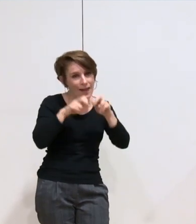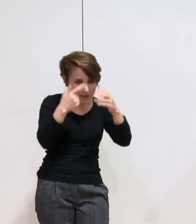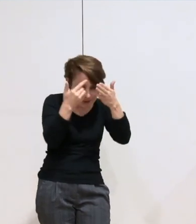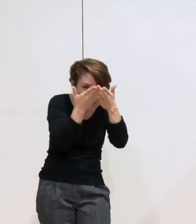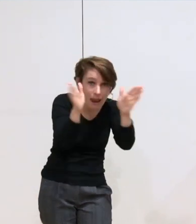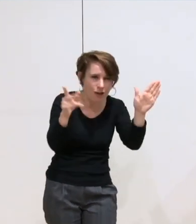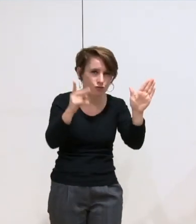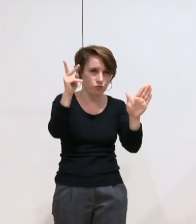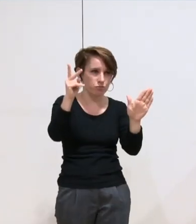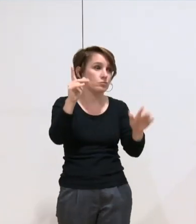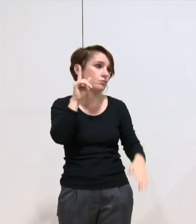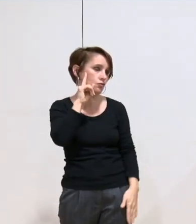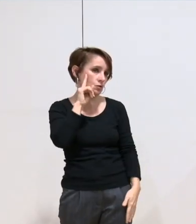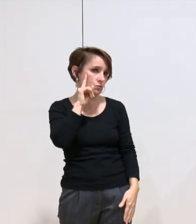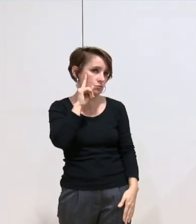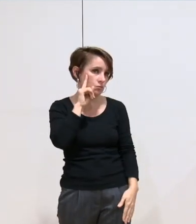parce que nous pensions que